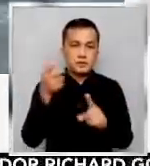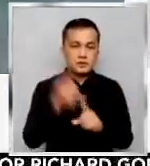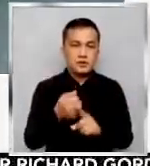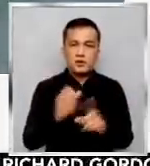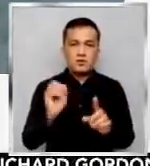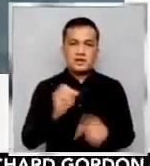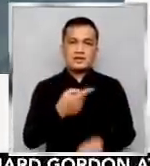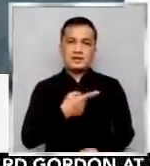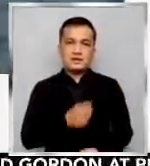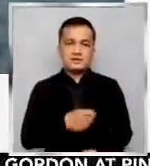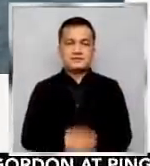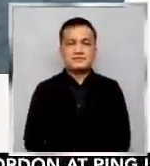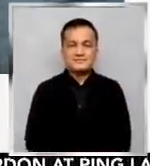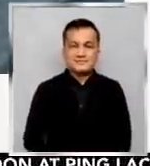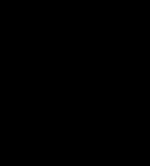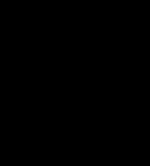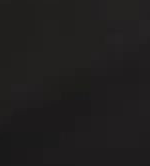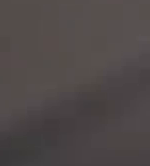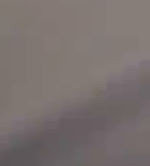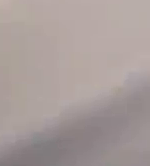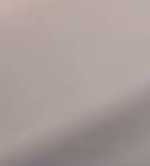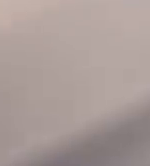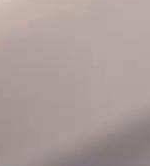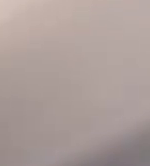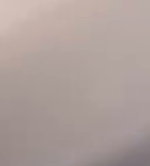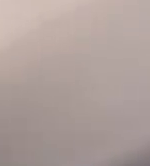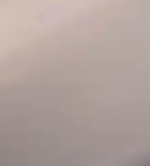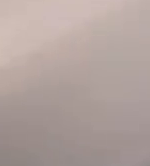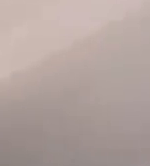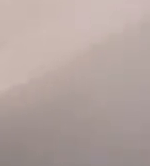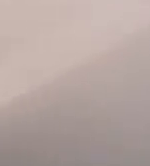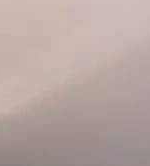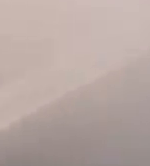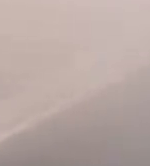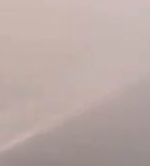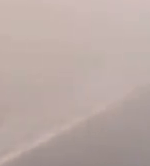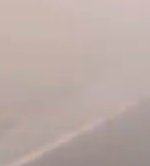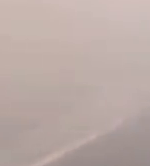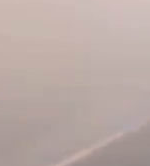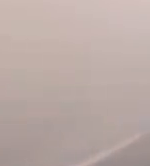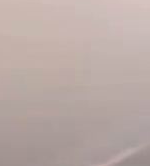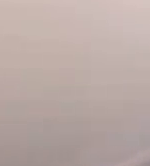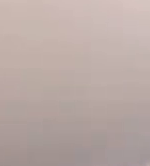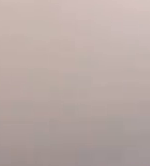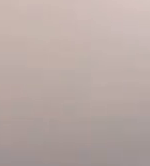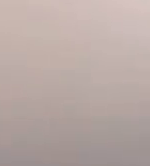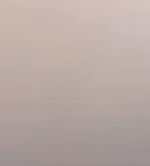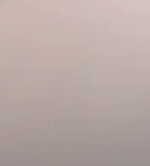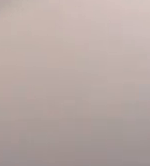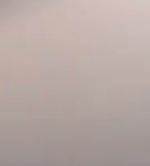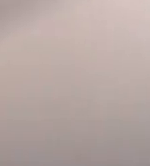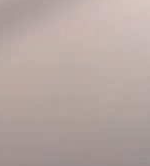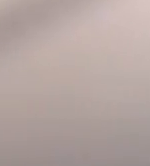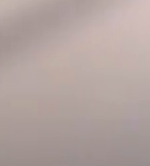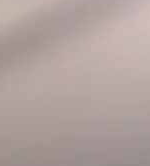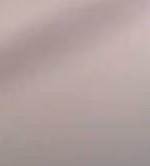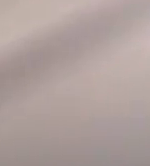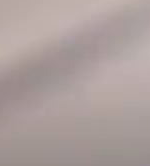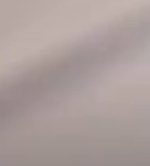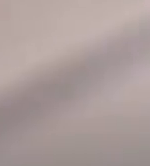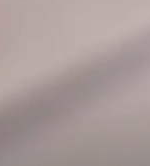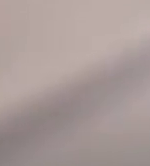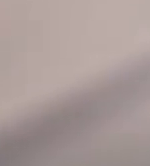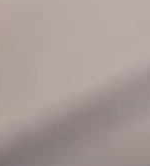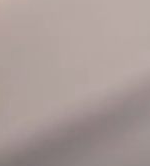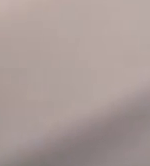Sumangil, nakatutok, 24 oras. Hindi natutulog ang mga balita. Kaya para sa pinakasariwang balita, mag-subscribe kayo